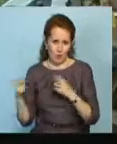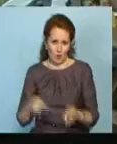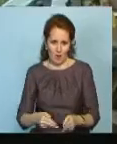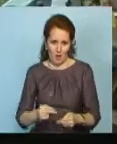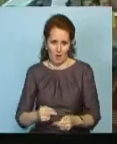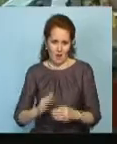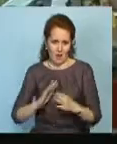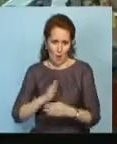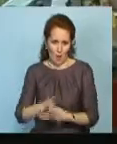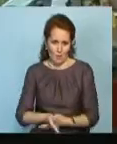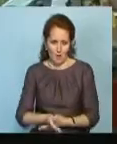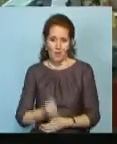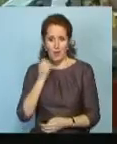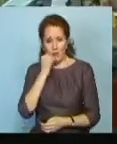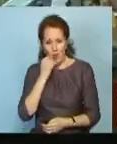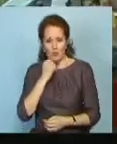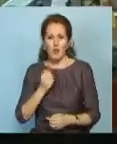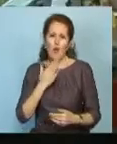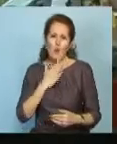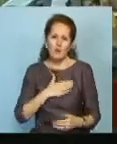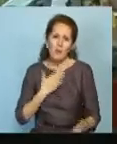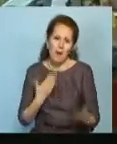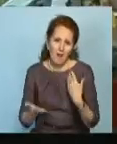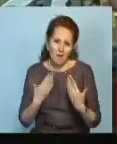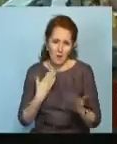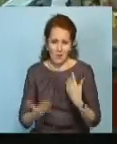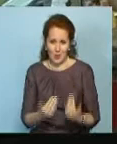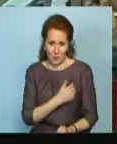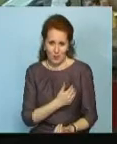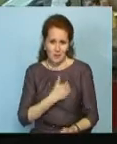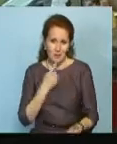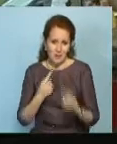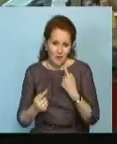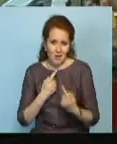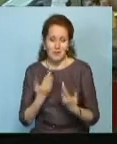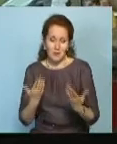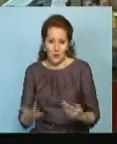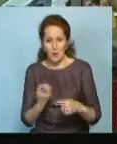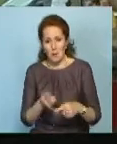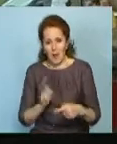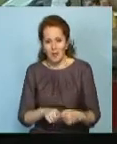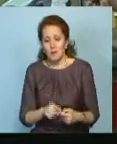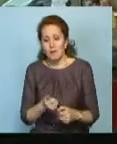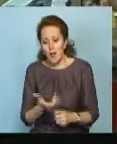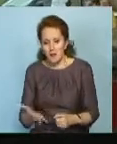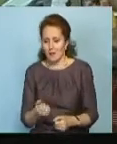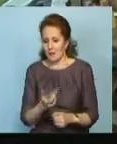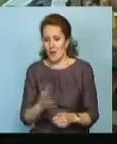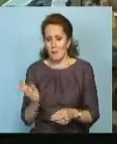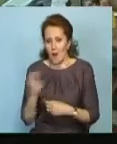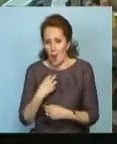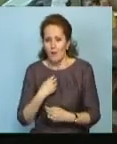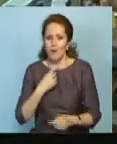особенно в деревне, где мало там народу, они поговорят, поговорить же хочется им. И вот поэтому некоторые даже по несколько раз приходят,